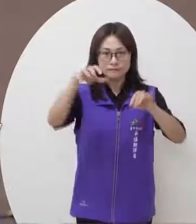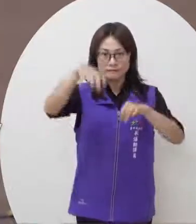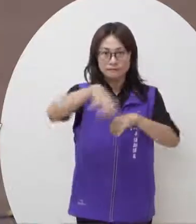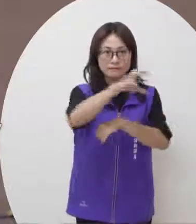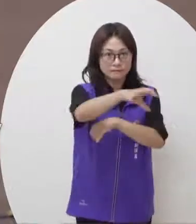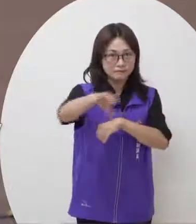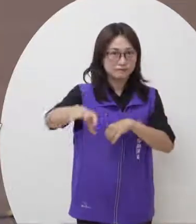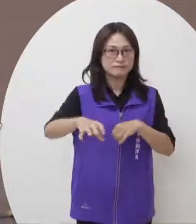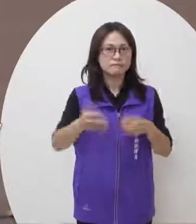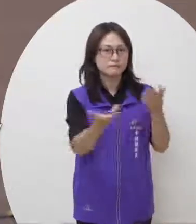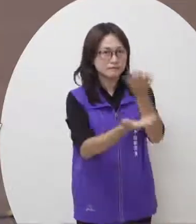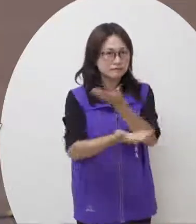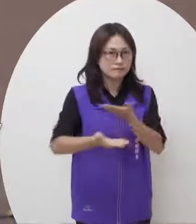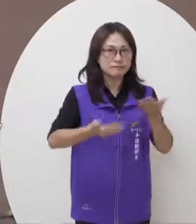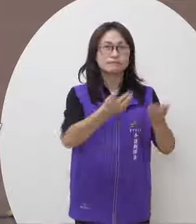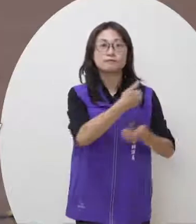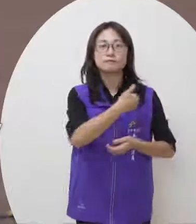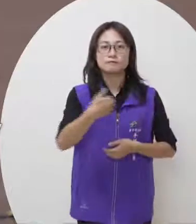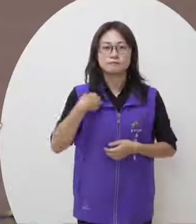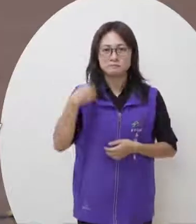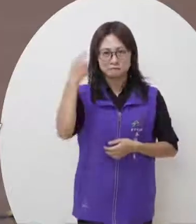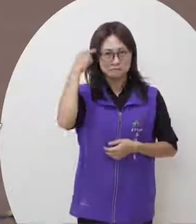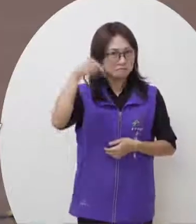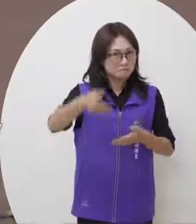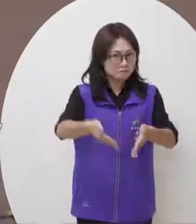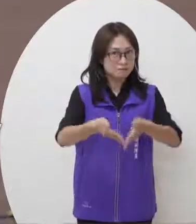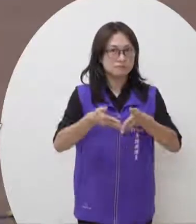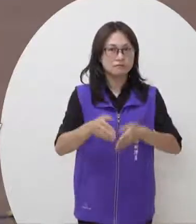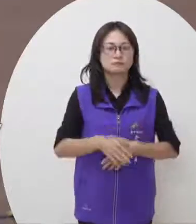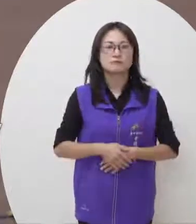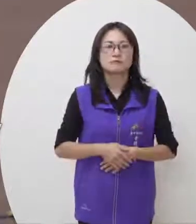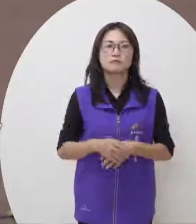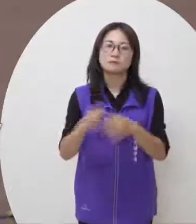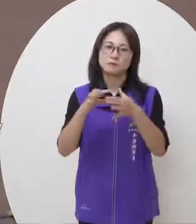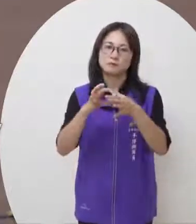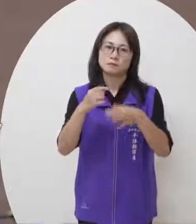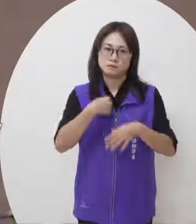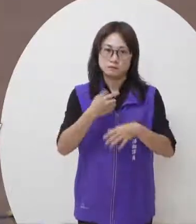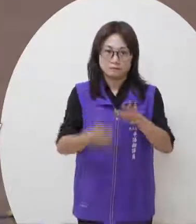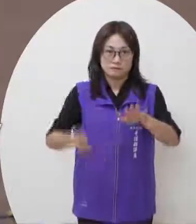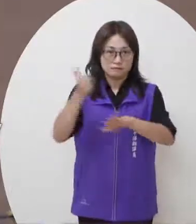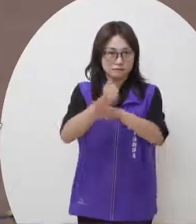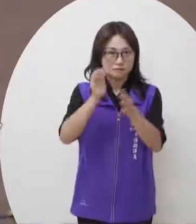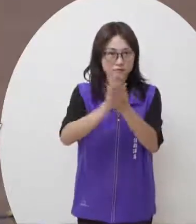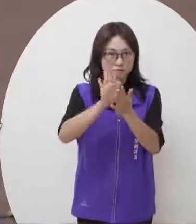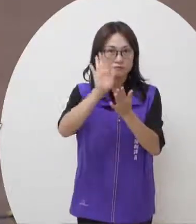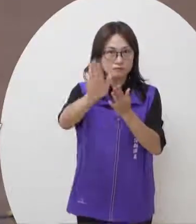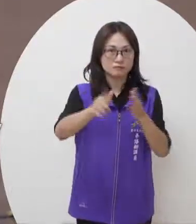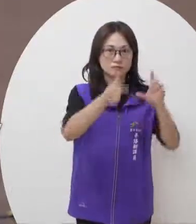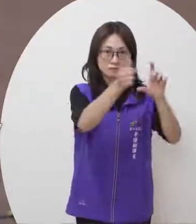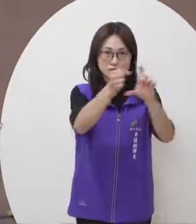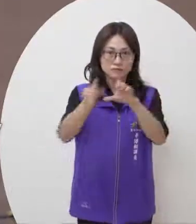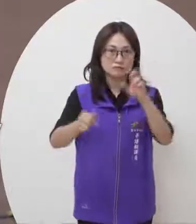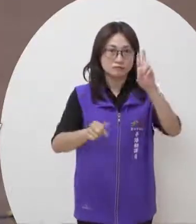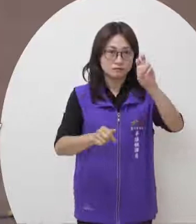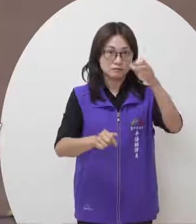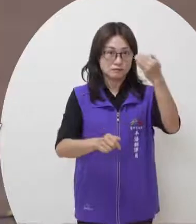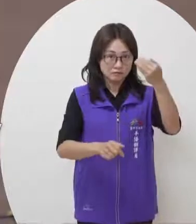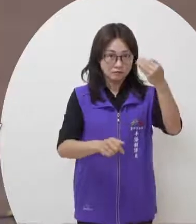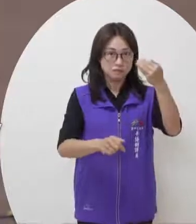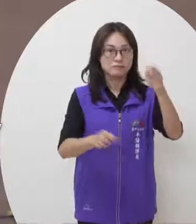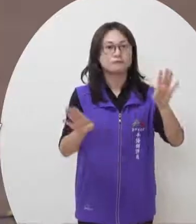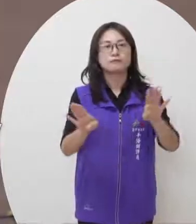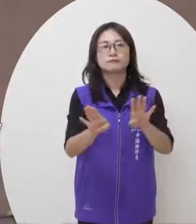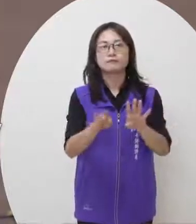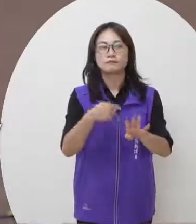炯来沟通非常重要。所以从上任以来呢，29个行政区，我们就开始把